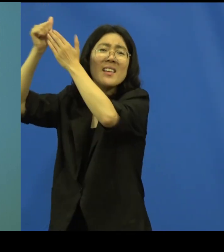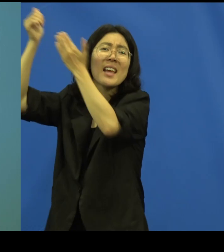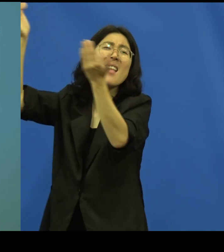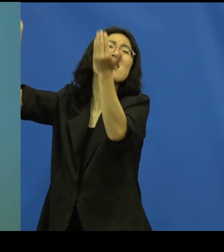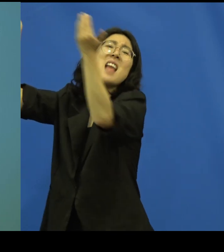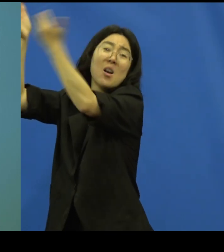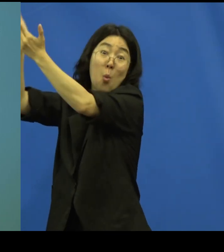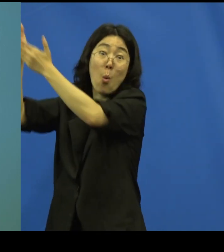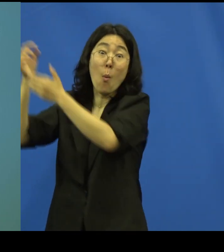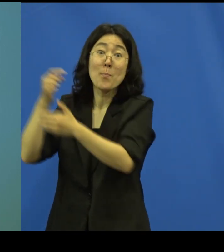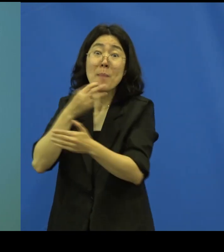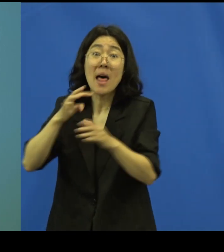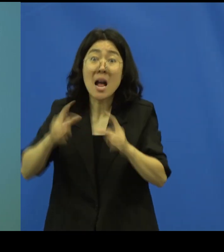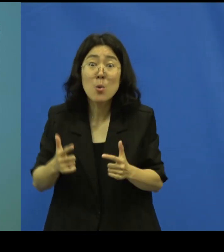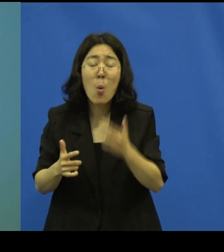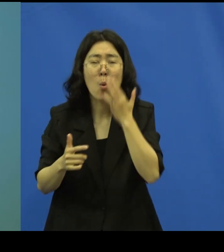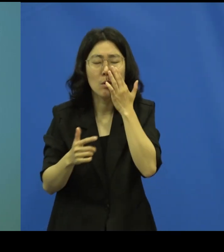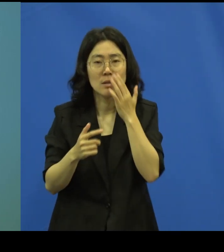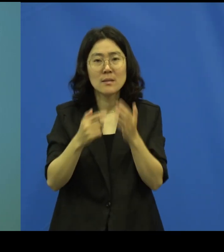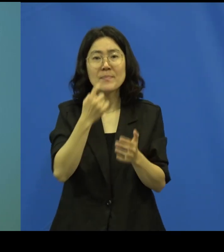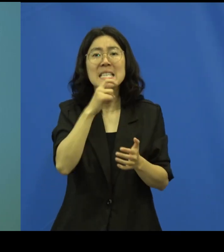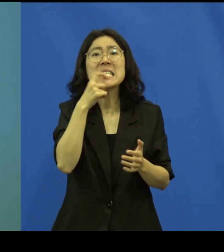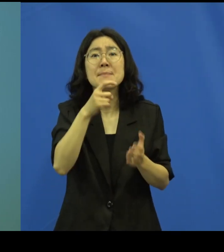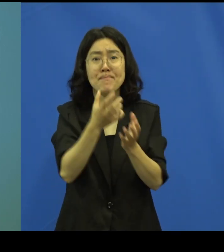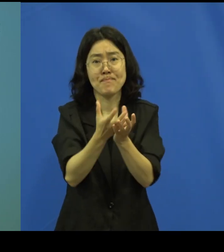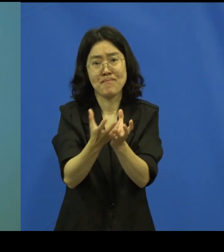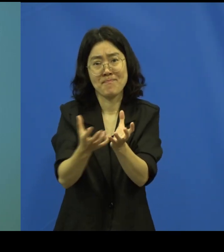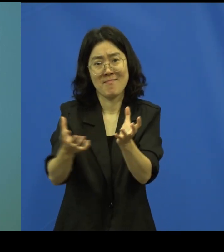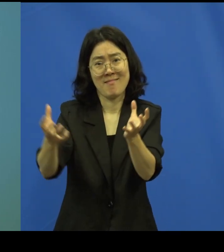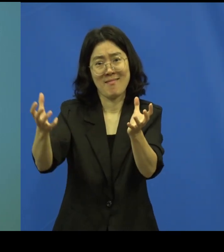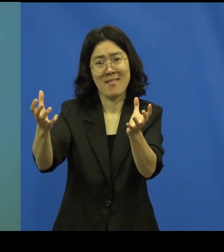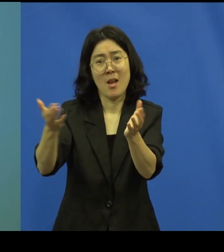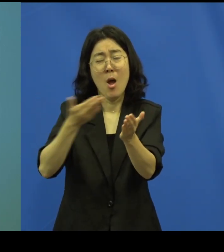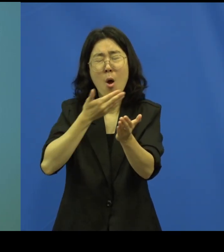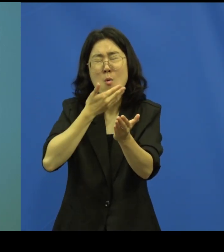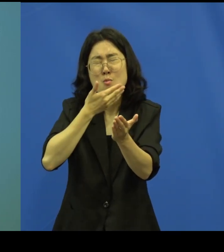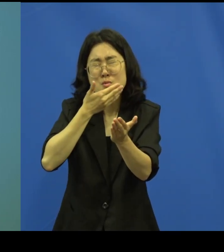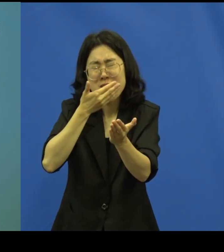기도는 금대접에 담긴 향이 되어 하늘을 오르고 있다.